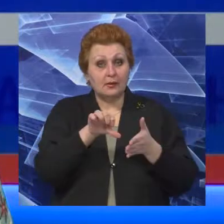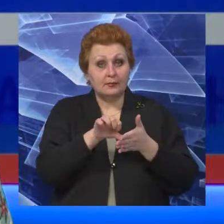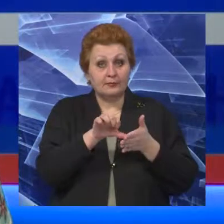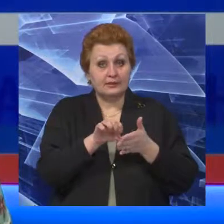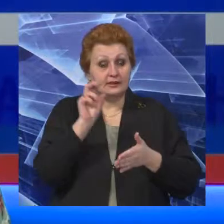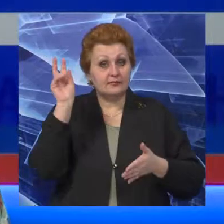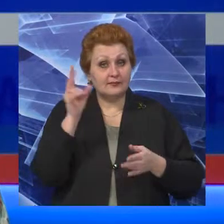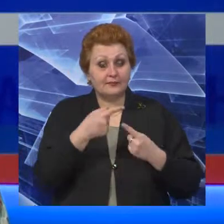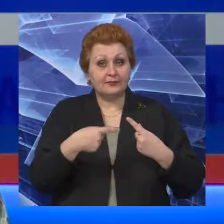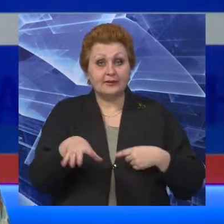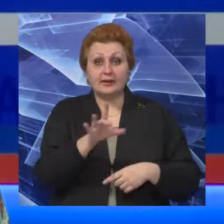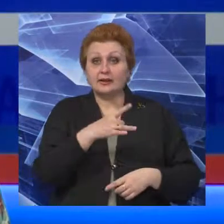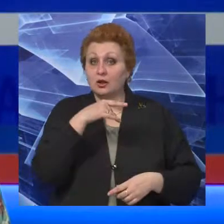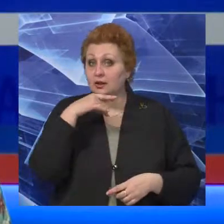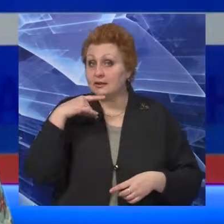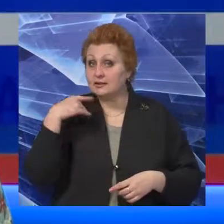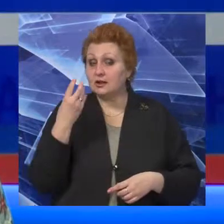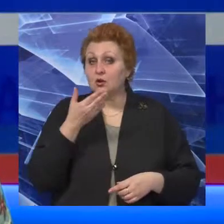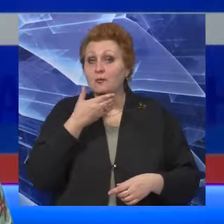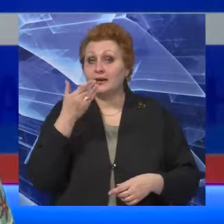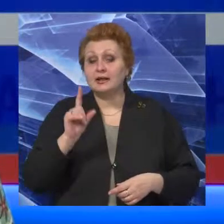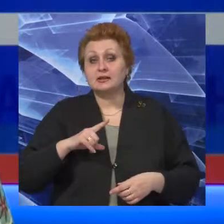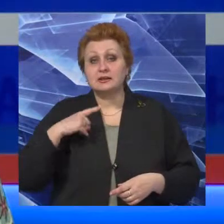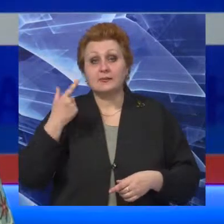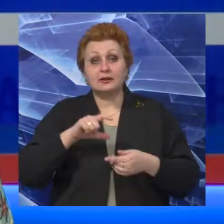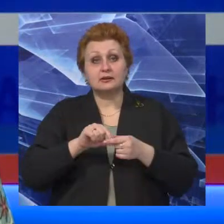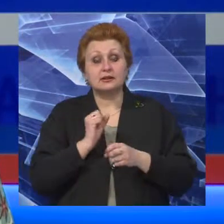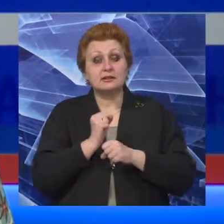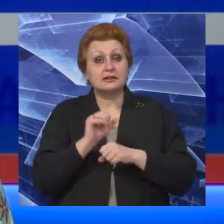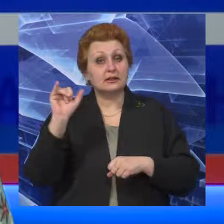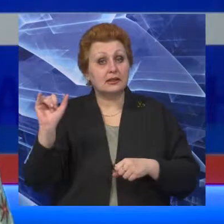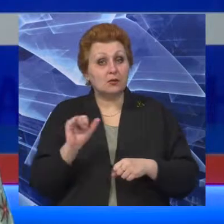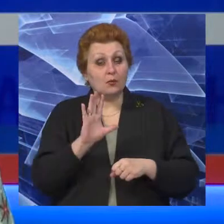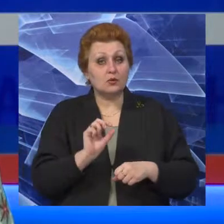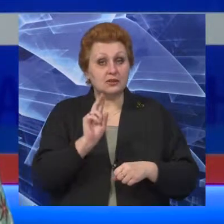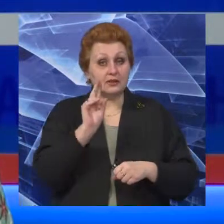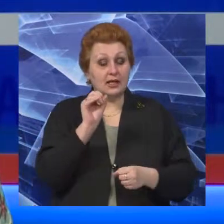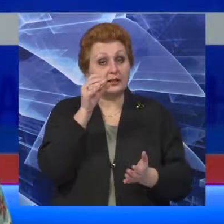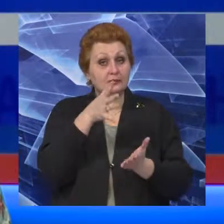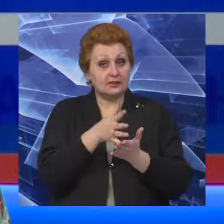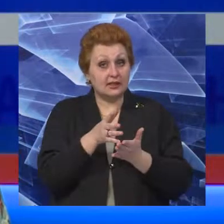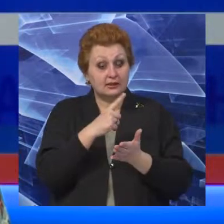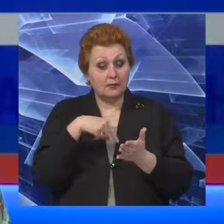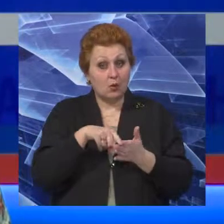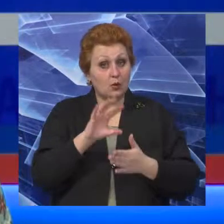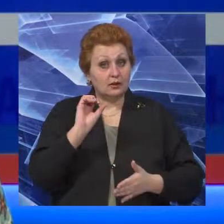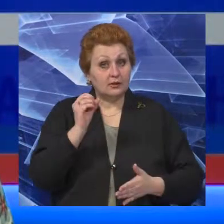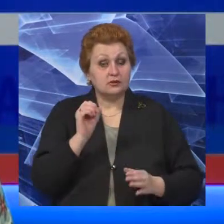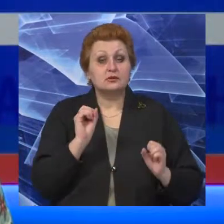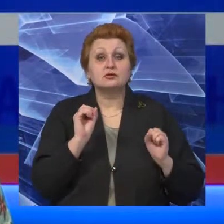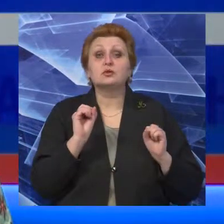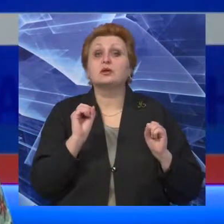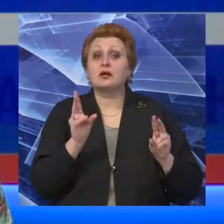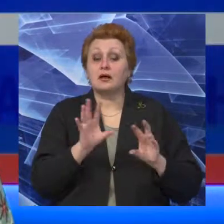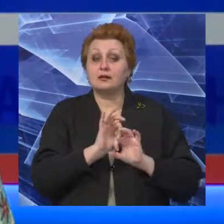представители епархии из нескольких регионов России. Кроме лекций и мастер-классов, гостям устроили экскурсию по социальным центрам города Ессентуки. Каким